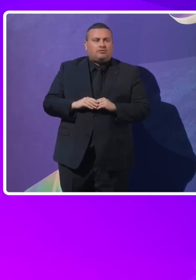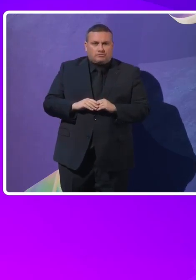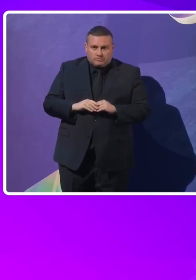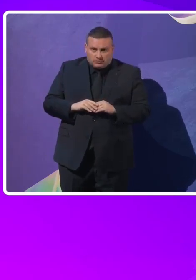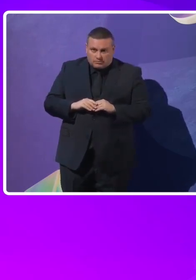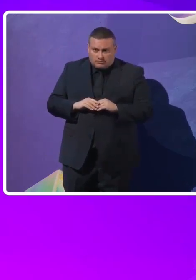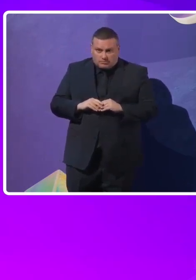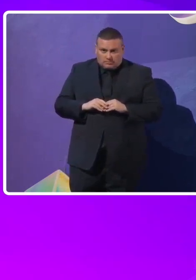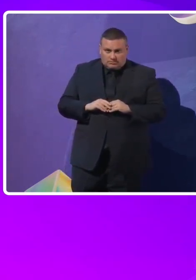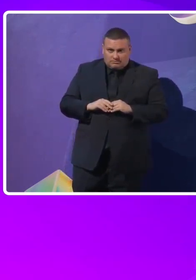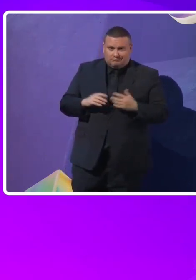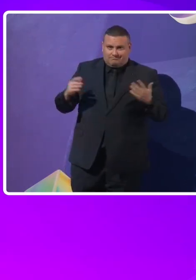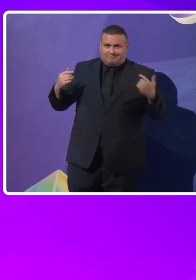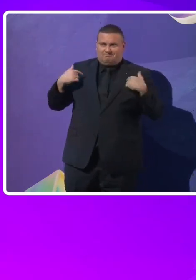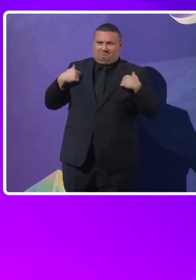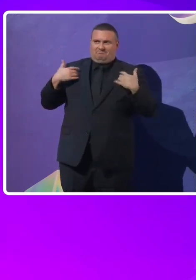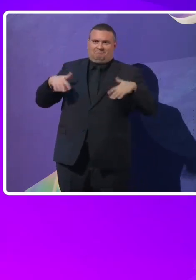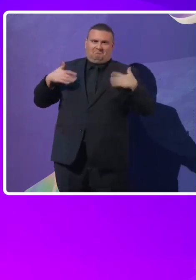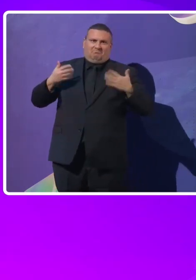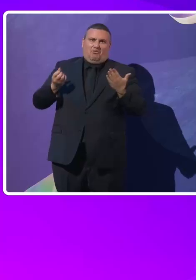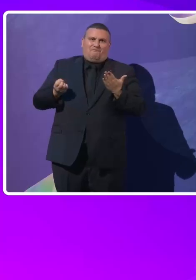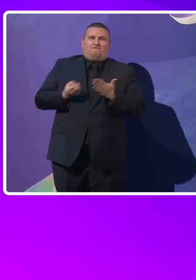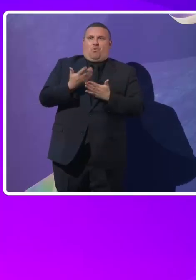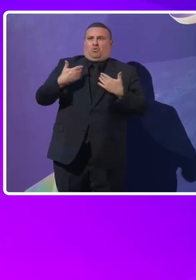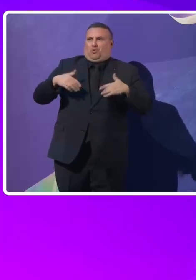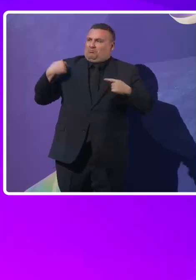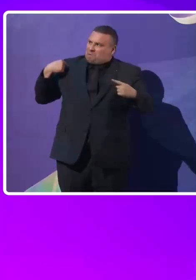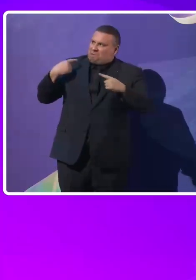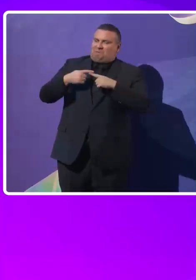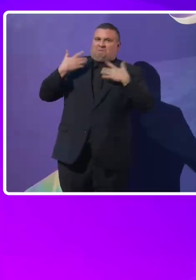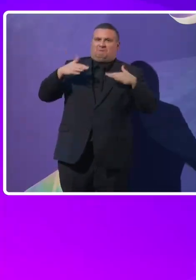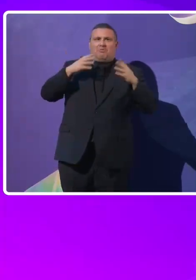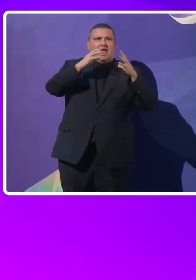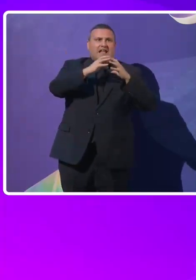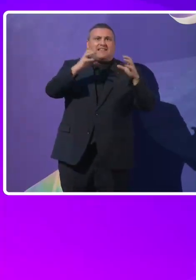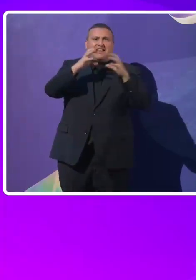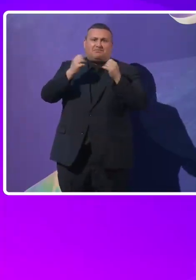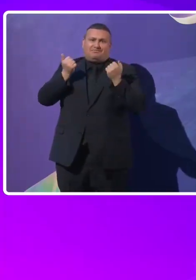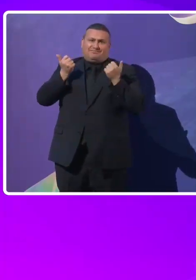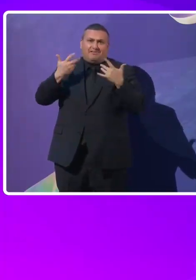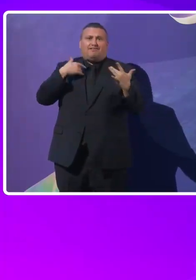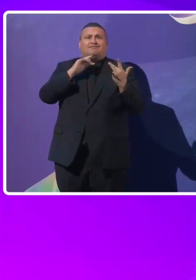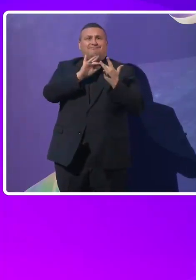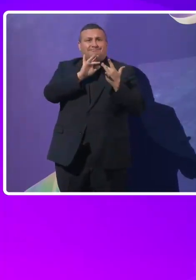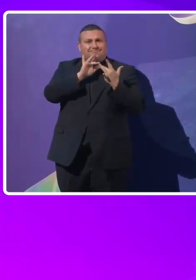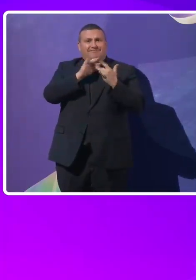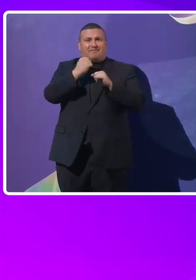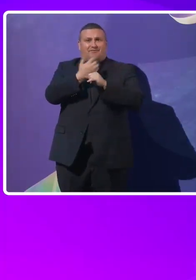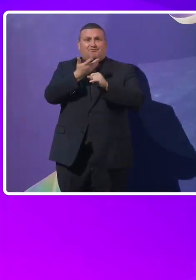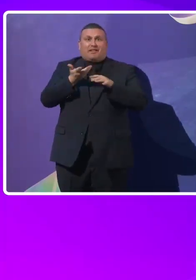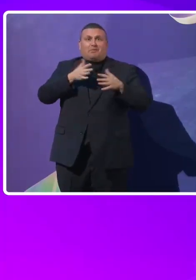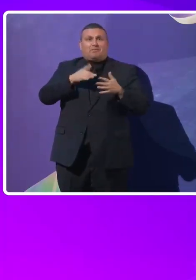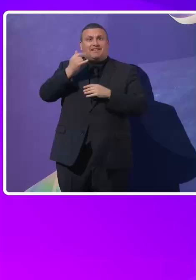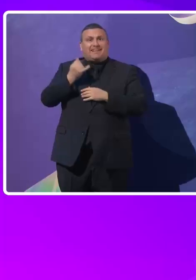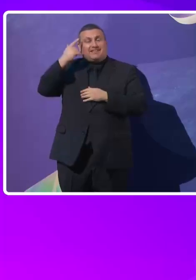lavorare con tante aziende in questi ultimi du anni che hanno già implementato l'artificiale intelligence alcuni